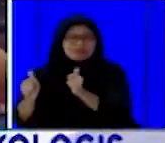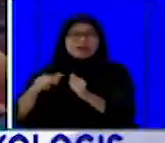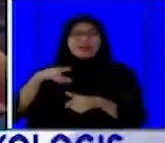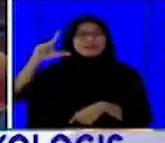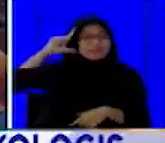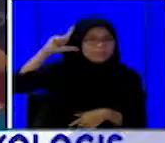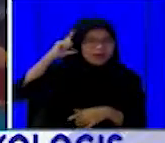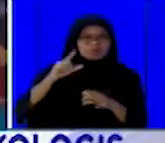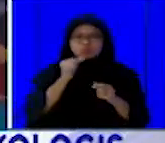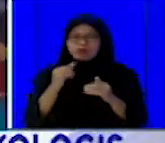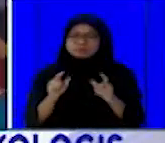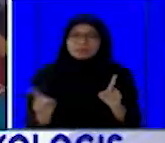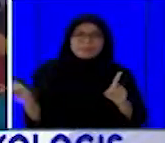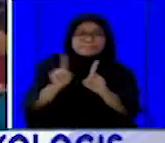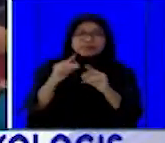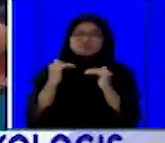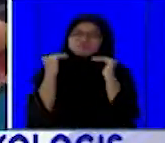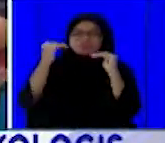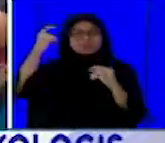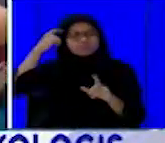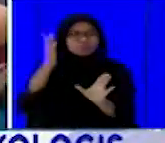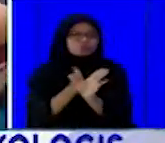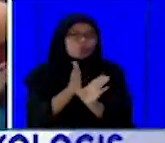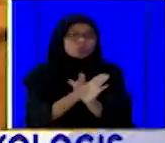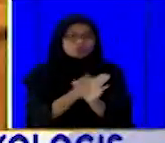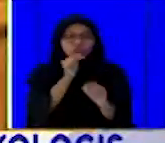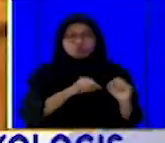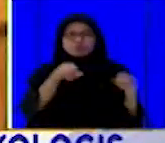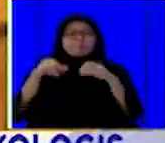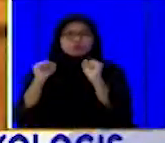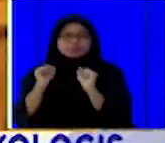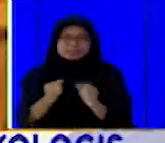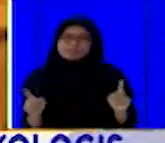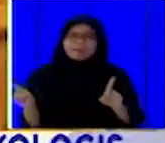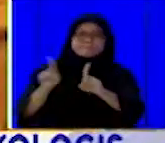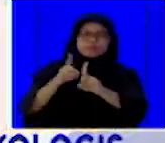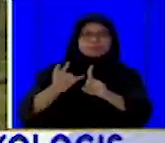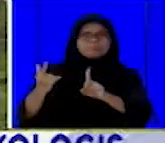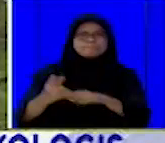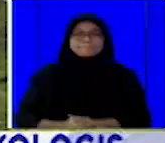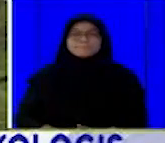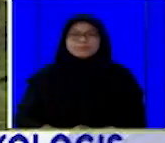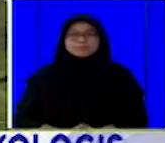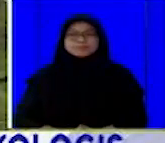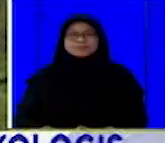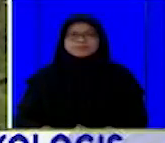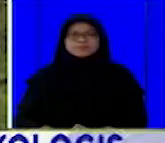barak pengungsian Gelaga Harjo untuk meningkatkan pendampingan psikologis pada para pengungsi.